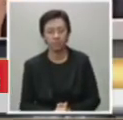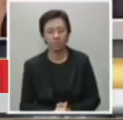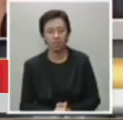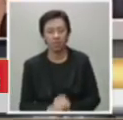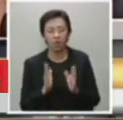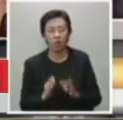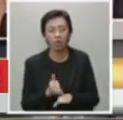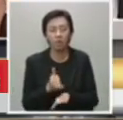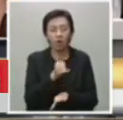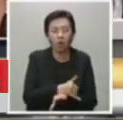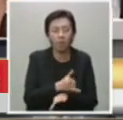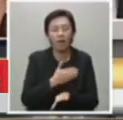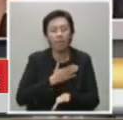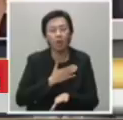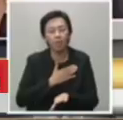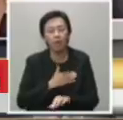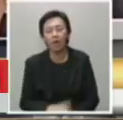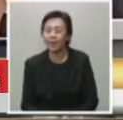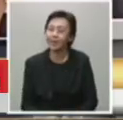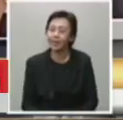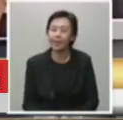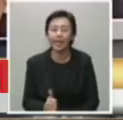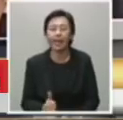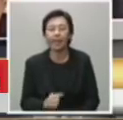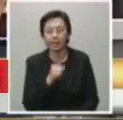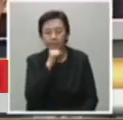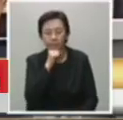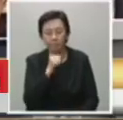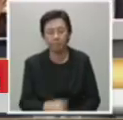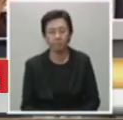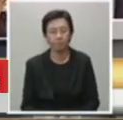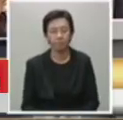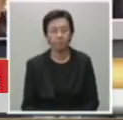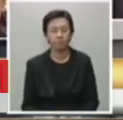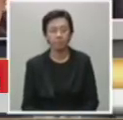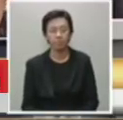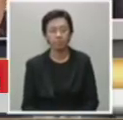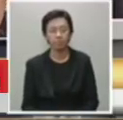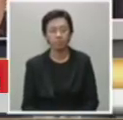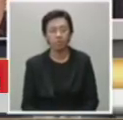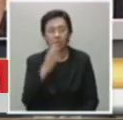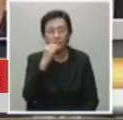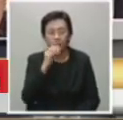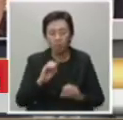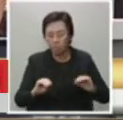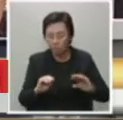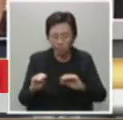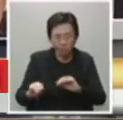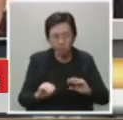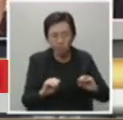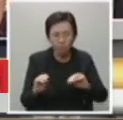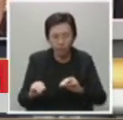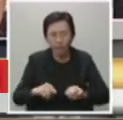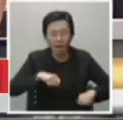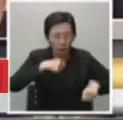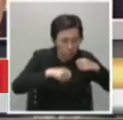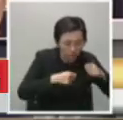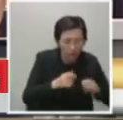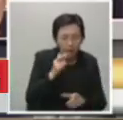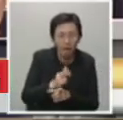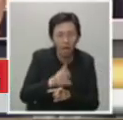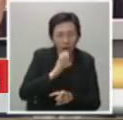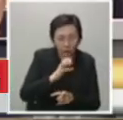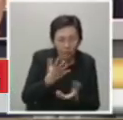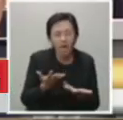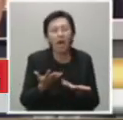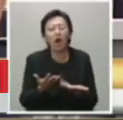คนลงรถไปก็เป็นผมบางทีก็เออพี่เกียรติแล้วก็พูดกันเป็นวงกว้างครับทั้งวงอาหารวงเล่าวงปั่นแปะ